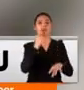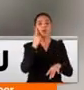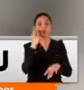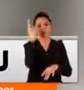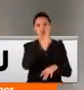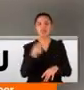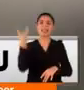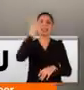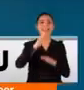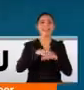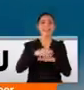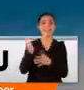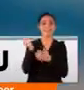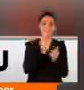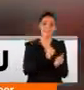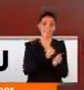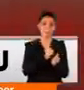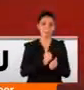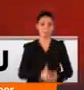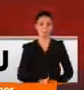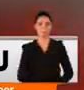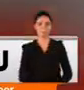de Suşa'yla tanıştı.